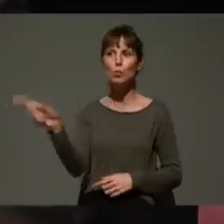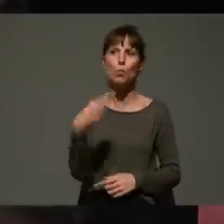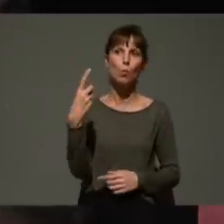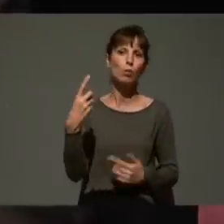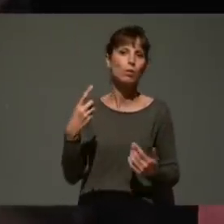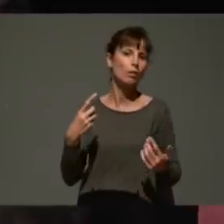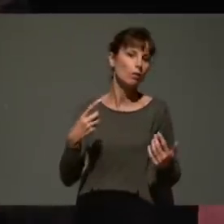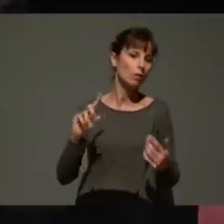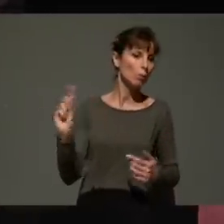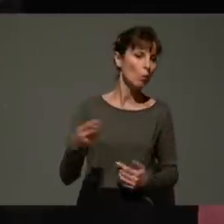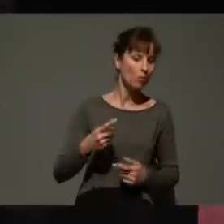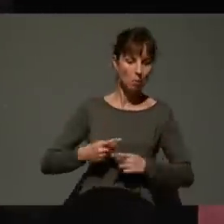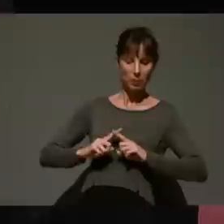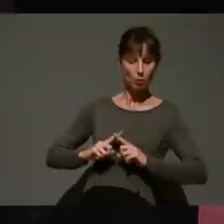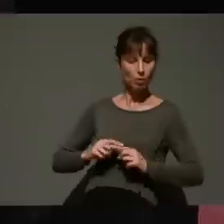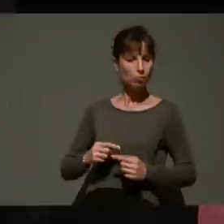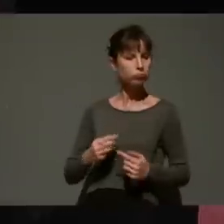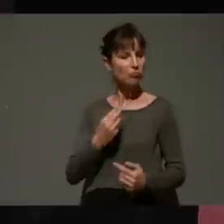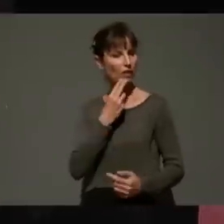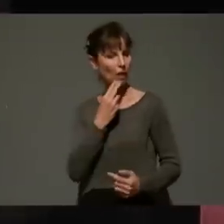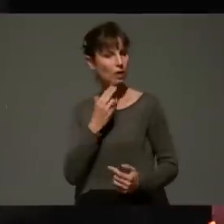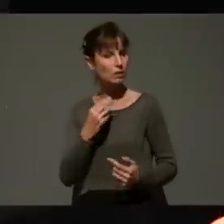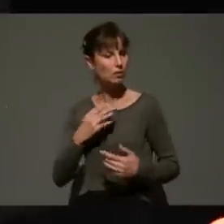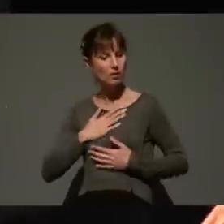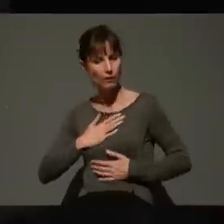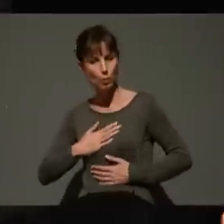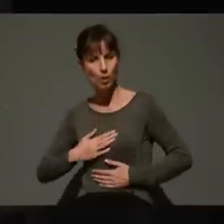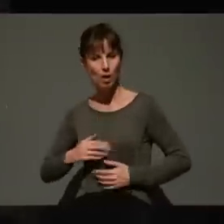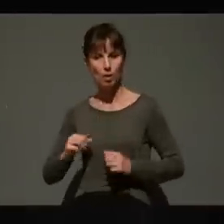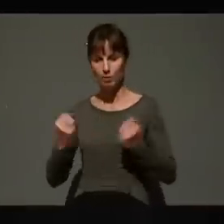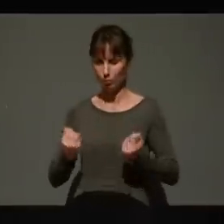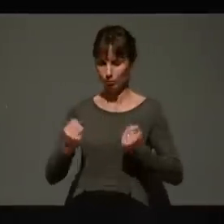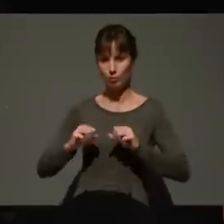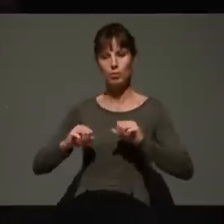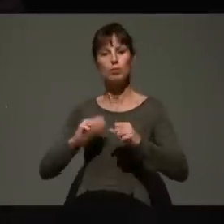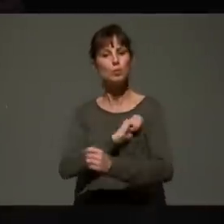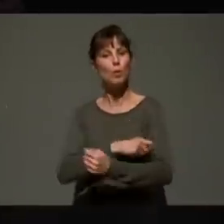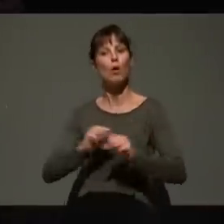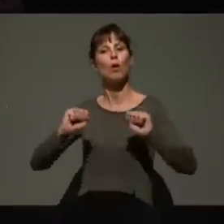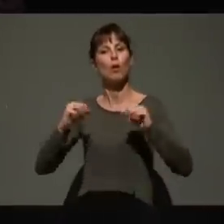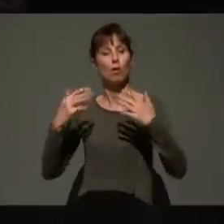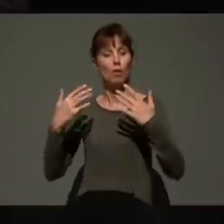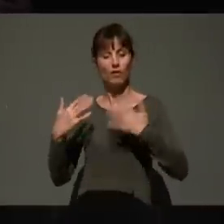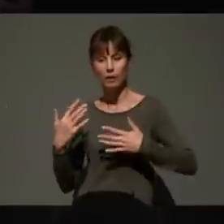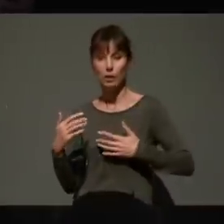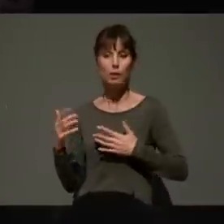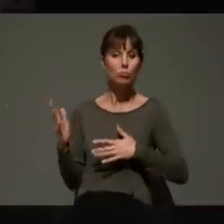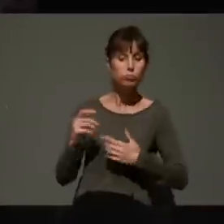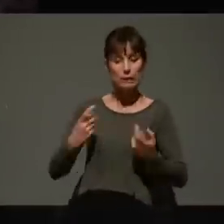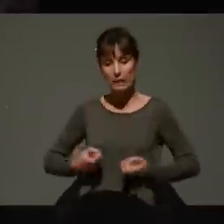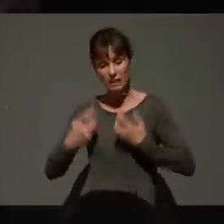persuadés que c'est efficace. Et ça fait du bien de s'étirer quand on a fait un